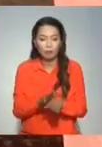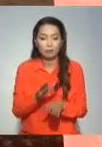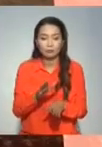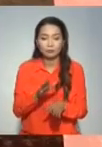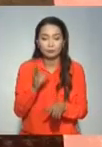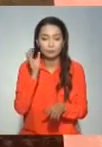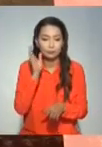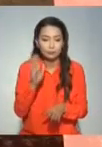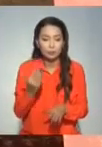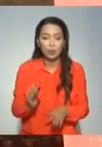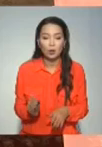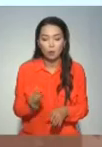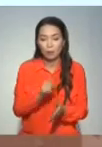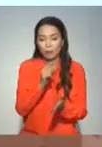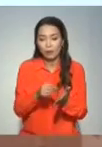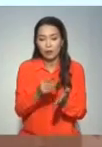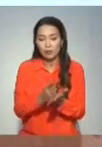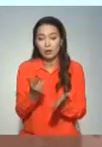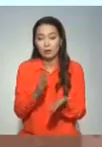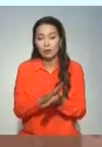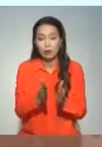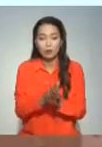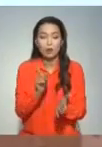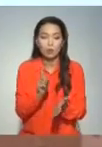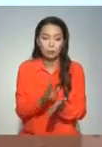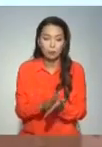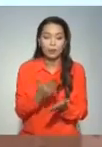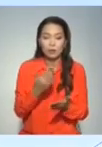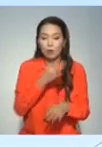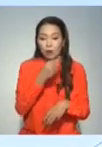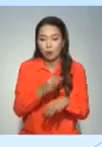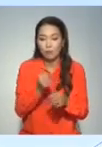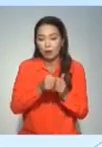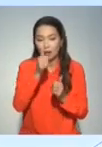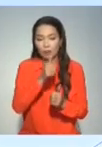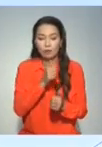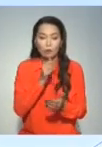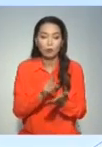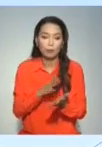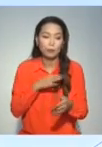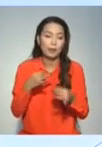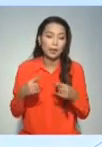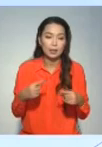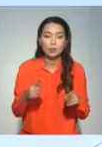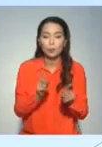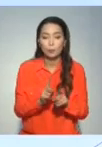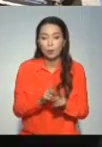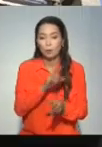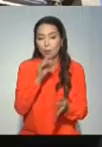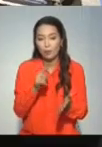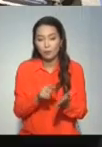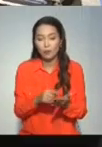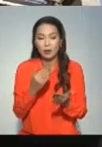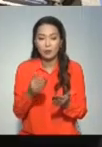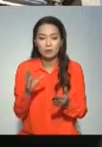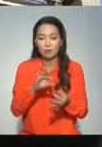представители компании-застройщика. Хотя по договору должны принимать под подпись отчет ежемесячно. Два других здания и вовсе под вопросом, хотя подрядчик